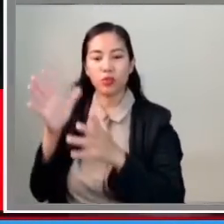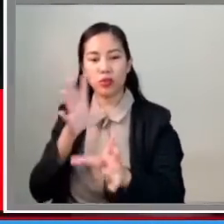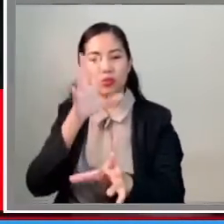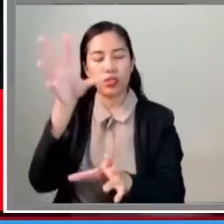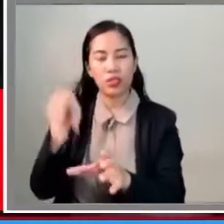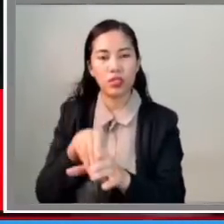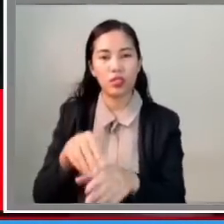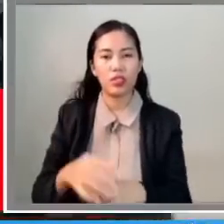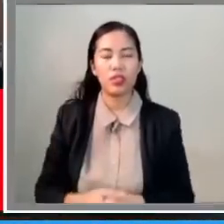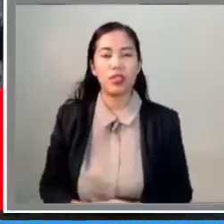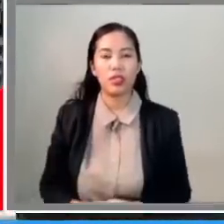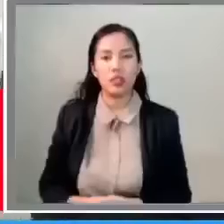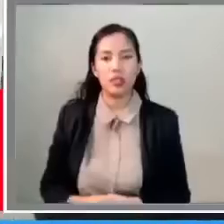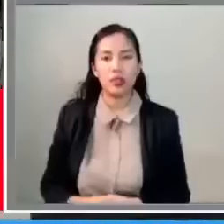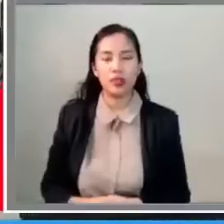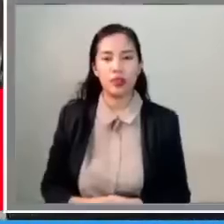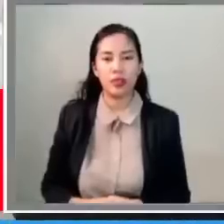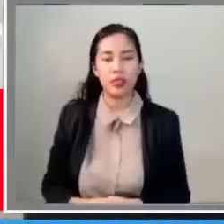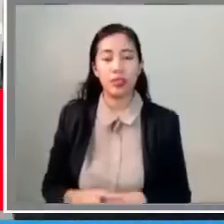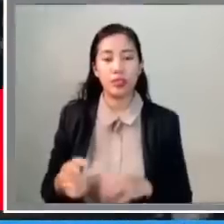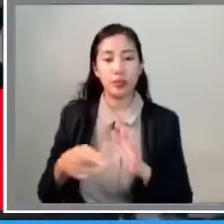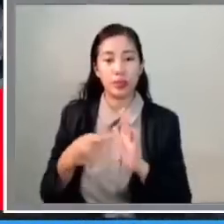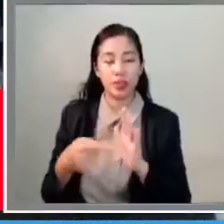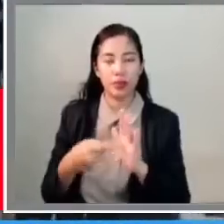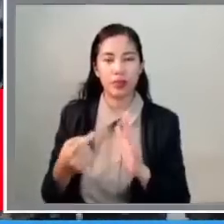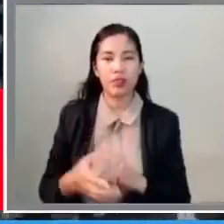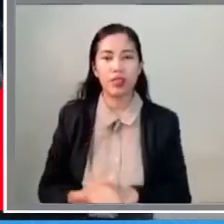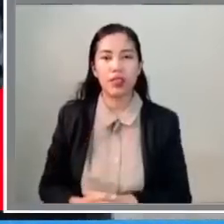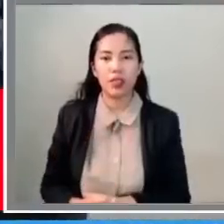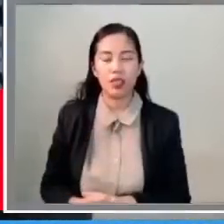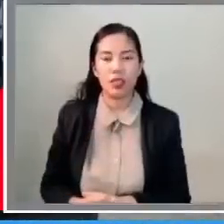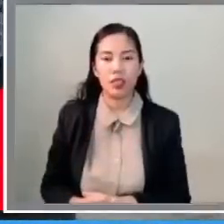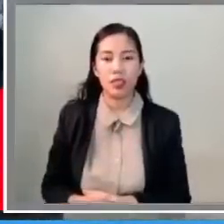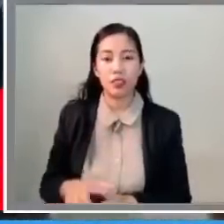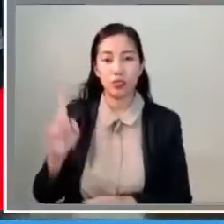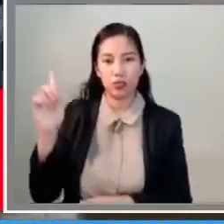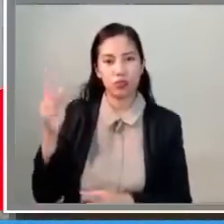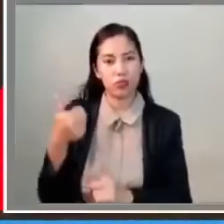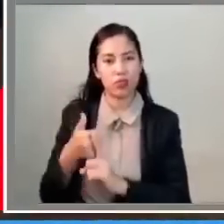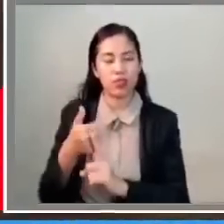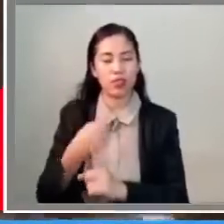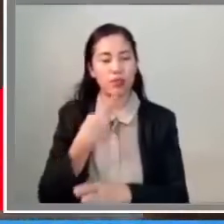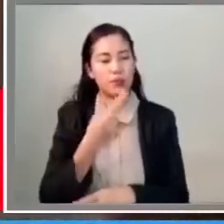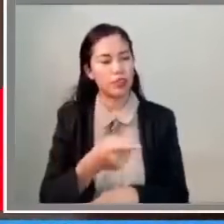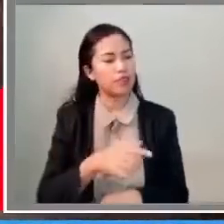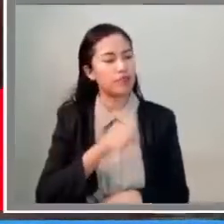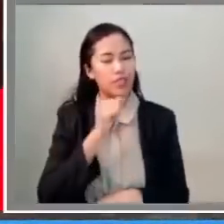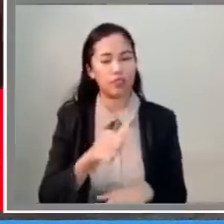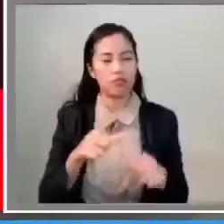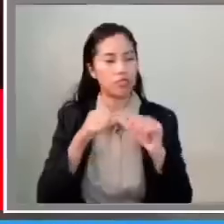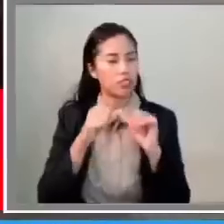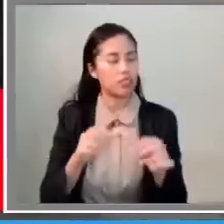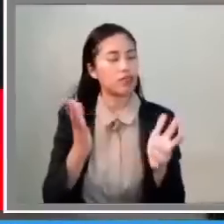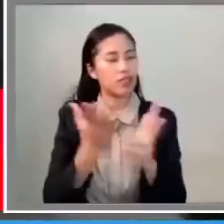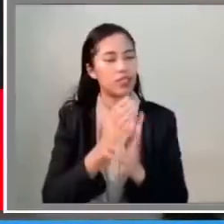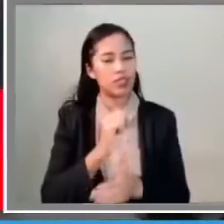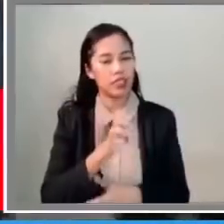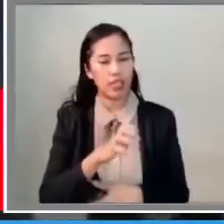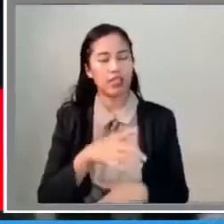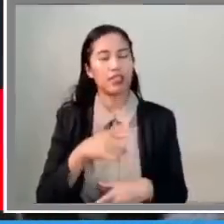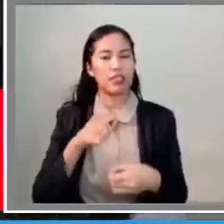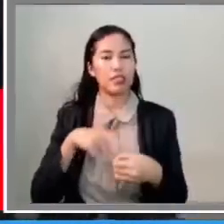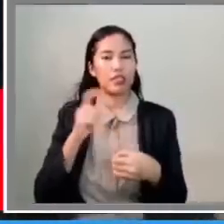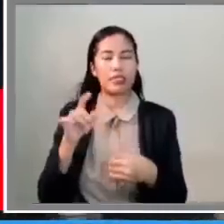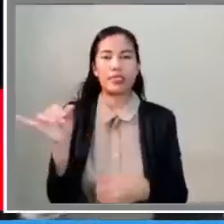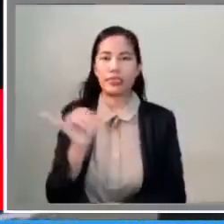raw, piskal pa umano ang magsasabi sa nagre-reklamo na wag na itong ituloy at umatras na lang. Ganito rin daw ang sitwasyon sa iba't ibang ahensya